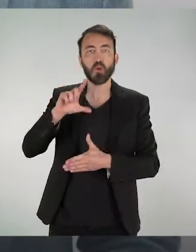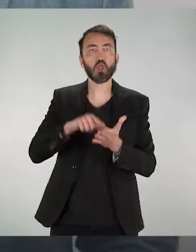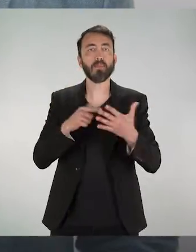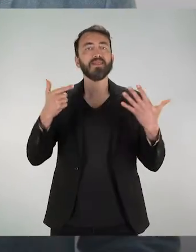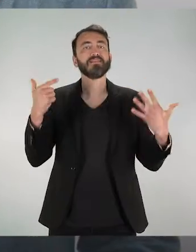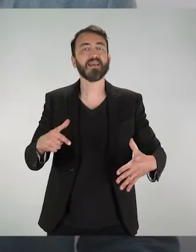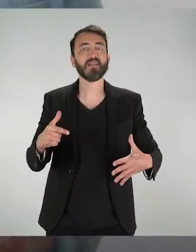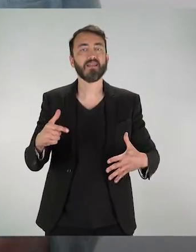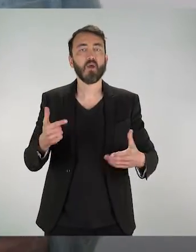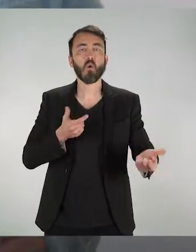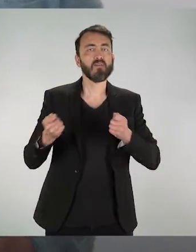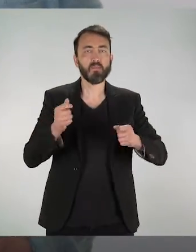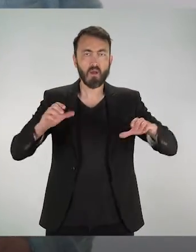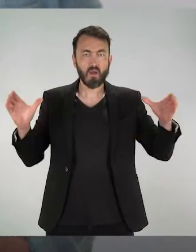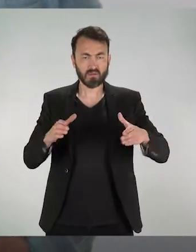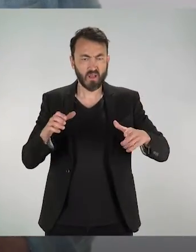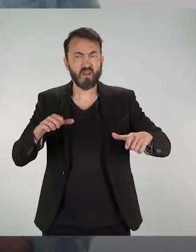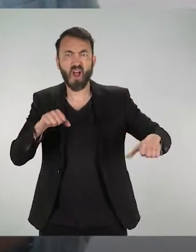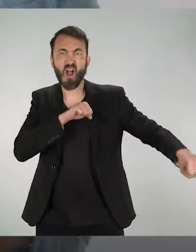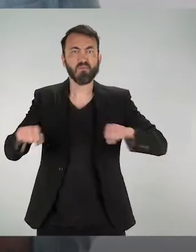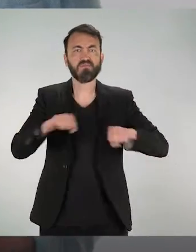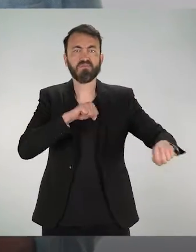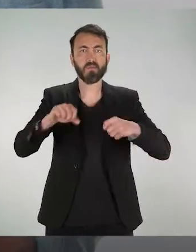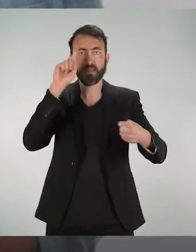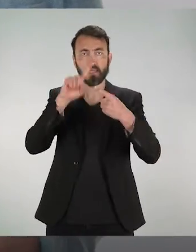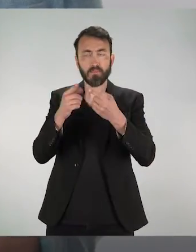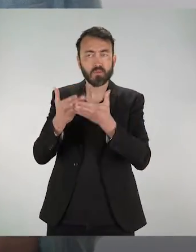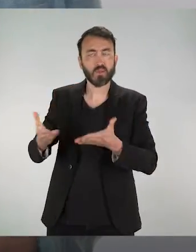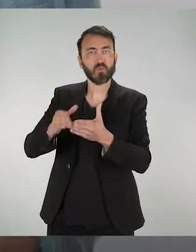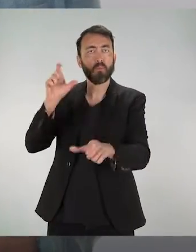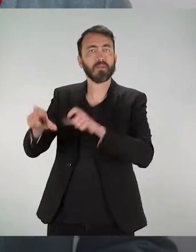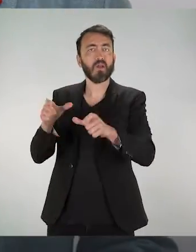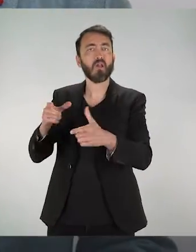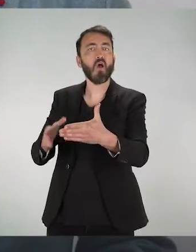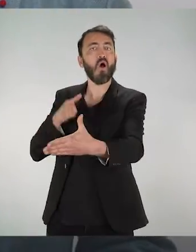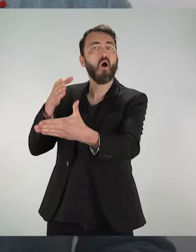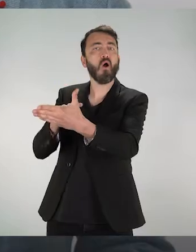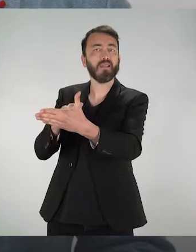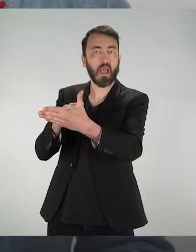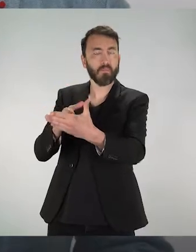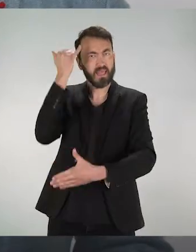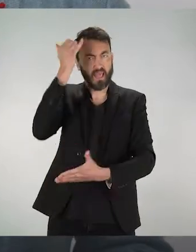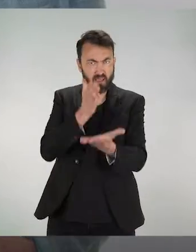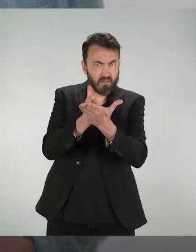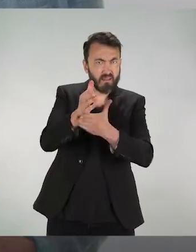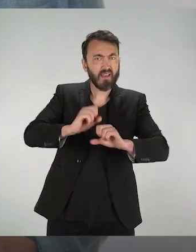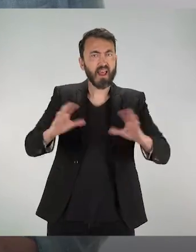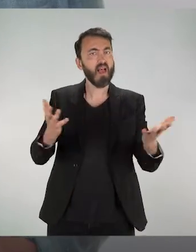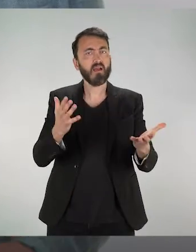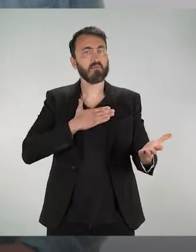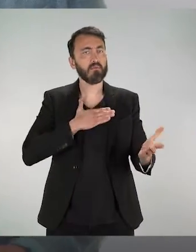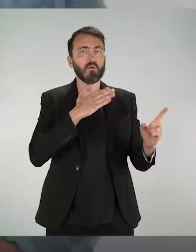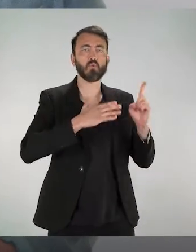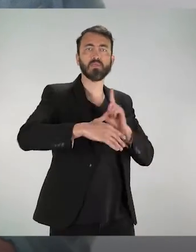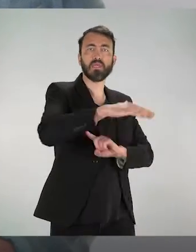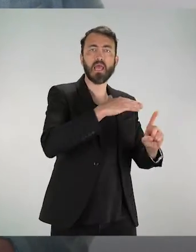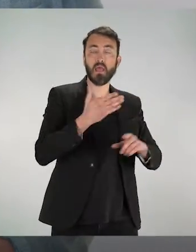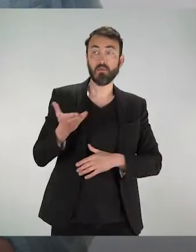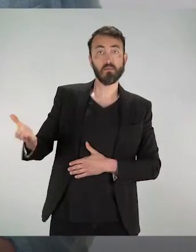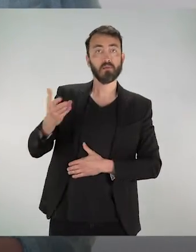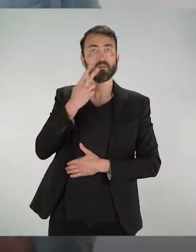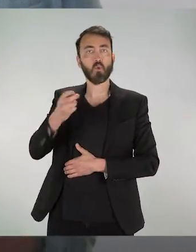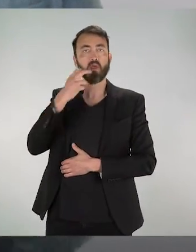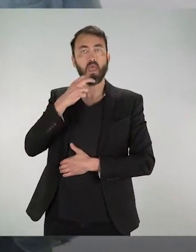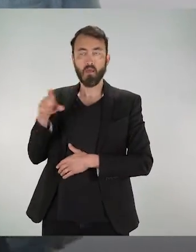Depuis 2017, l'ensemble du gouvernement est mobilisé autour du handicap avec une ligne claire. Permettre à nos concitoyens en